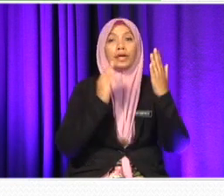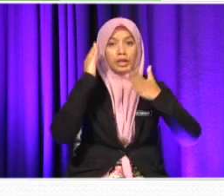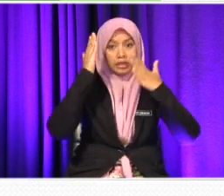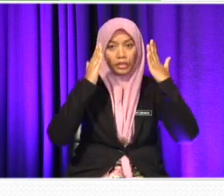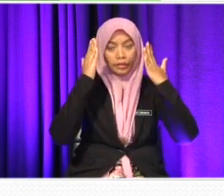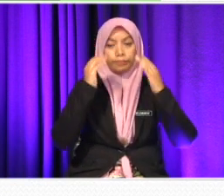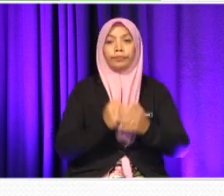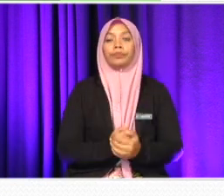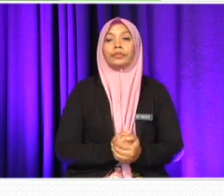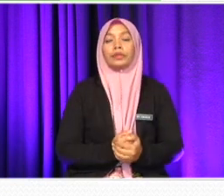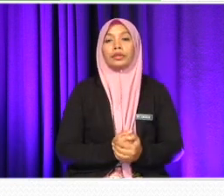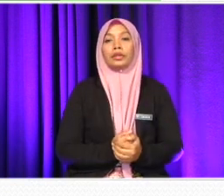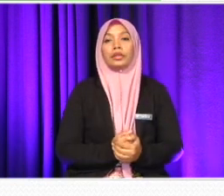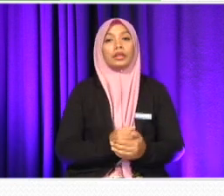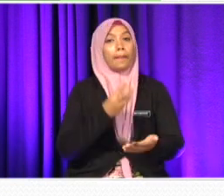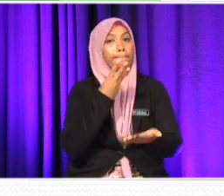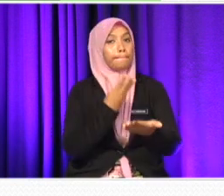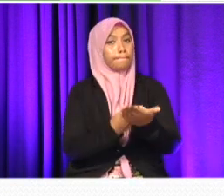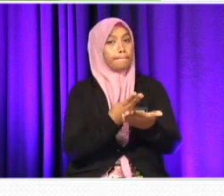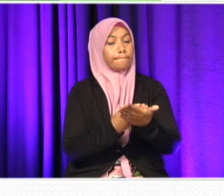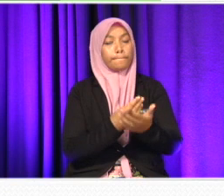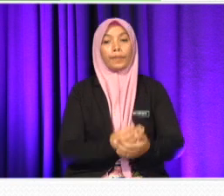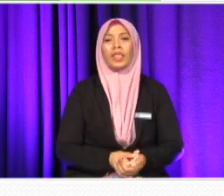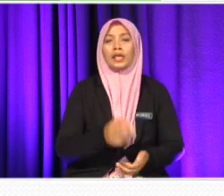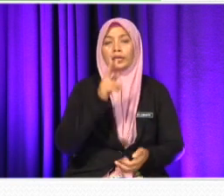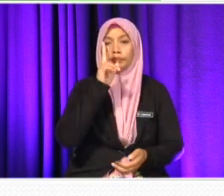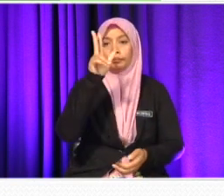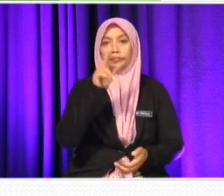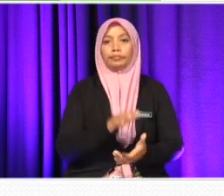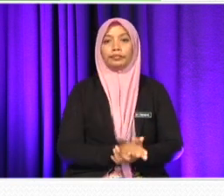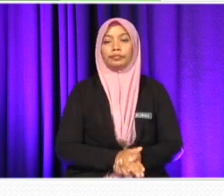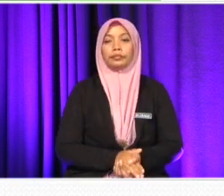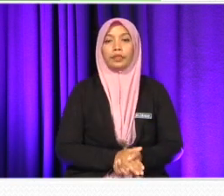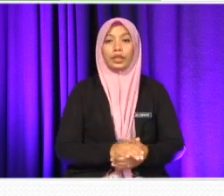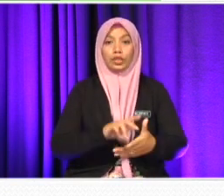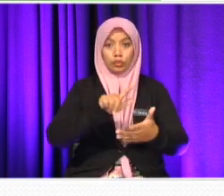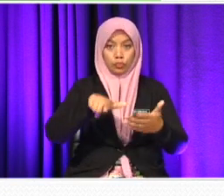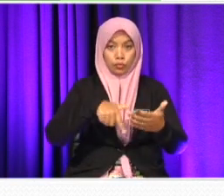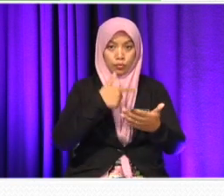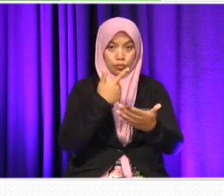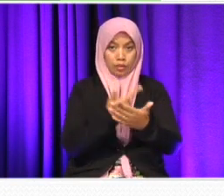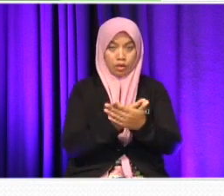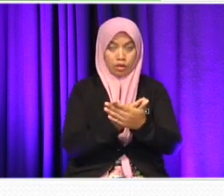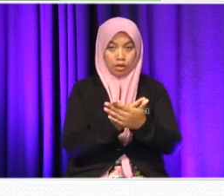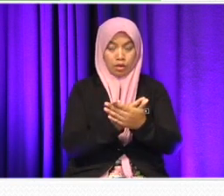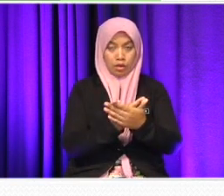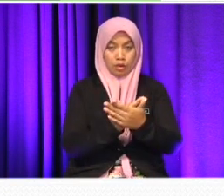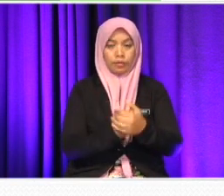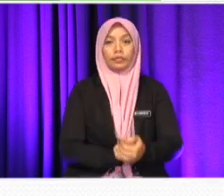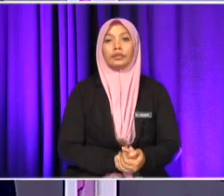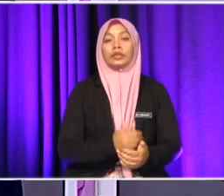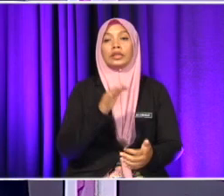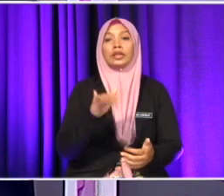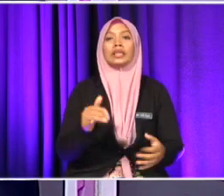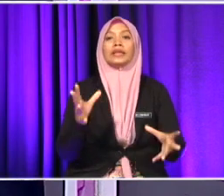dalam mata uang negara kita kemudian yang ketiga Syekh pasaran yaitu jumlah peratus jualan bakal Lippo